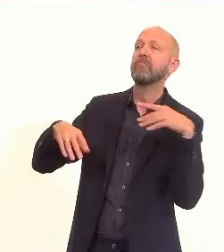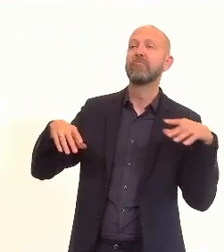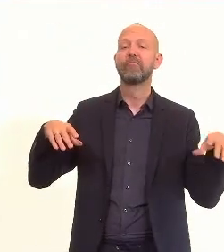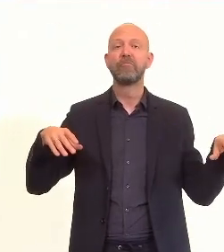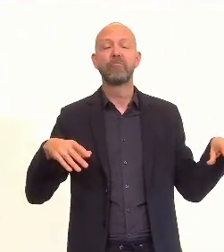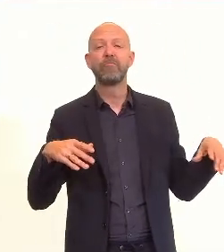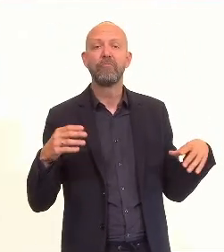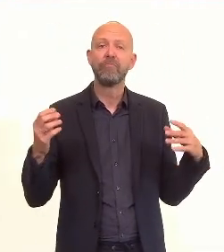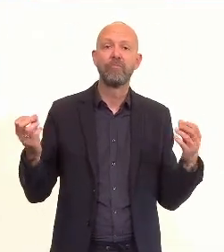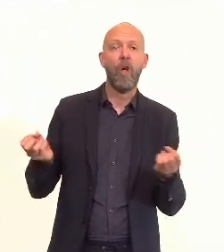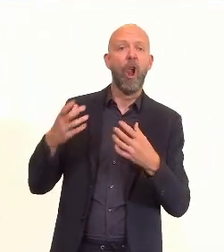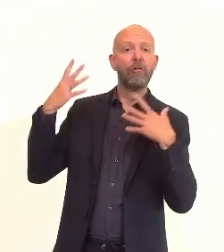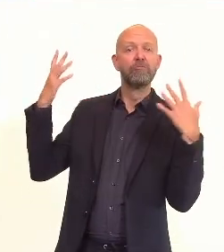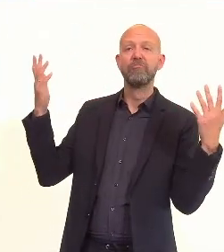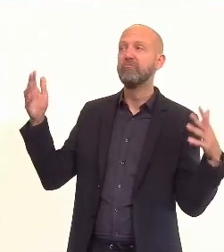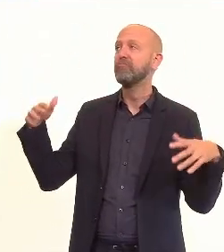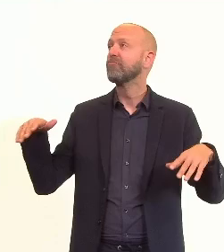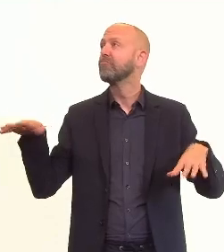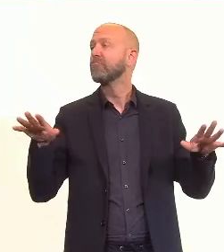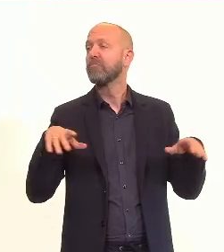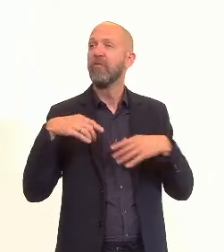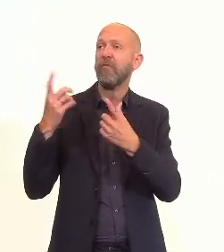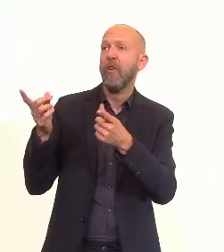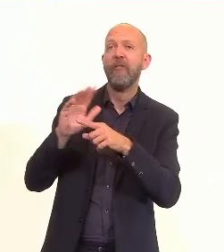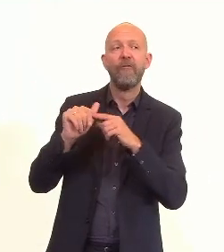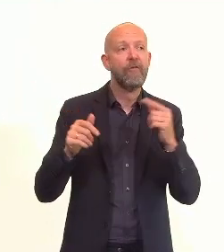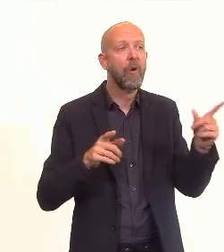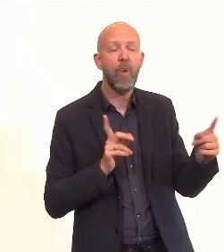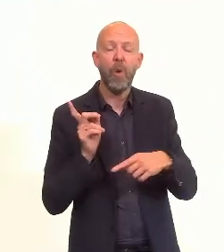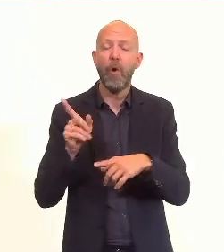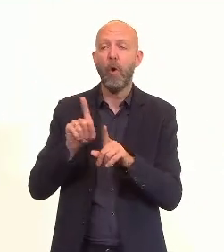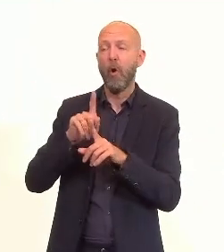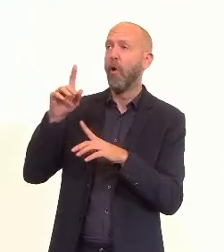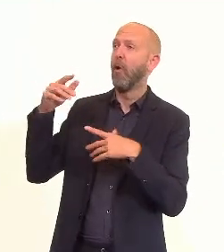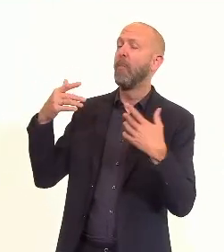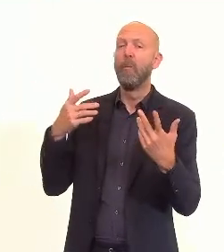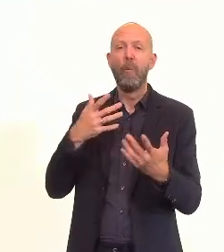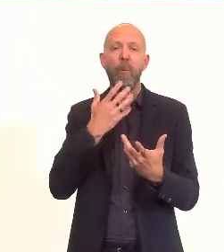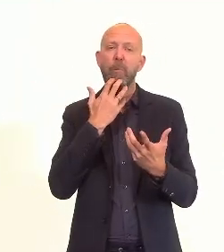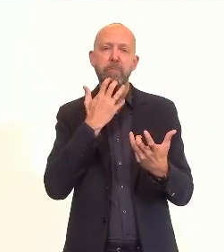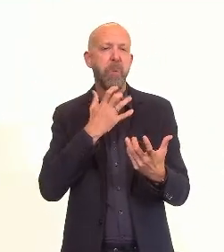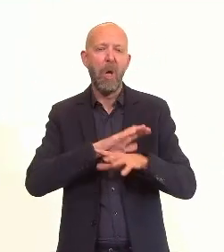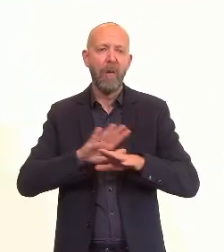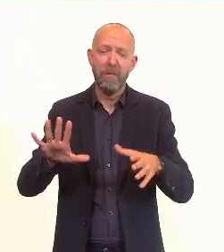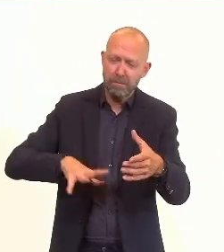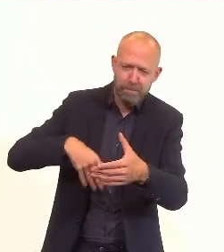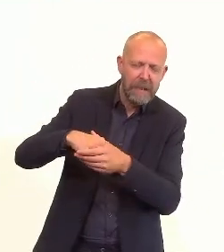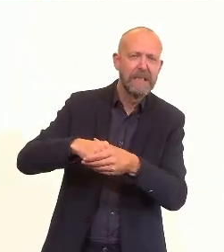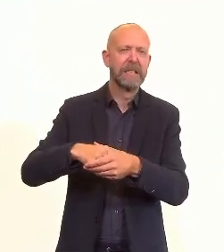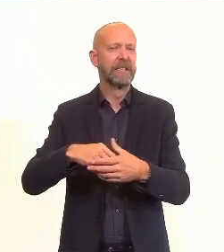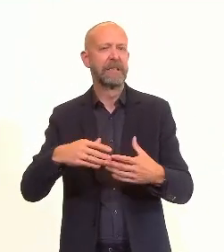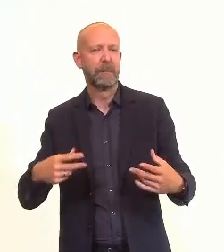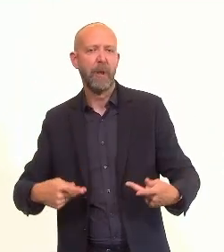se laissent porter un petit peu et penser qu'elle n'ait plus envie de participer à la vie